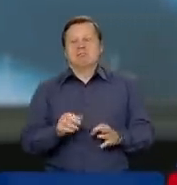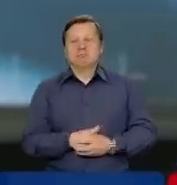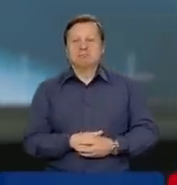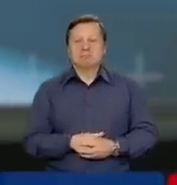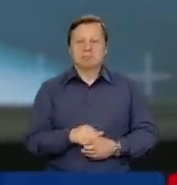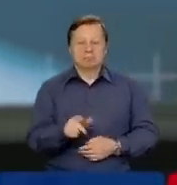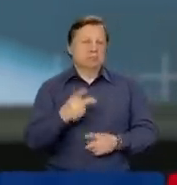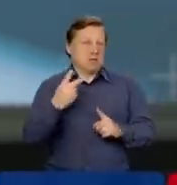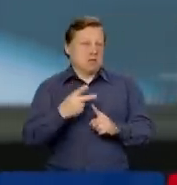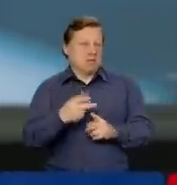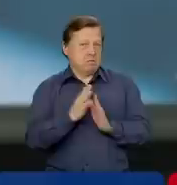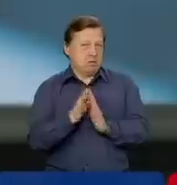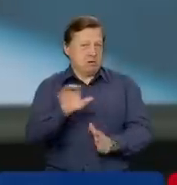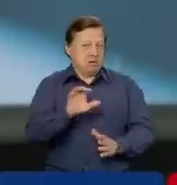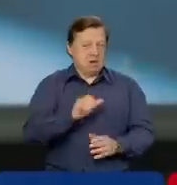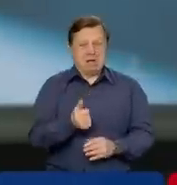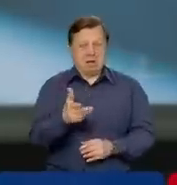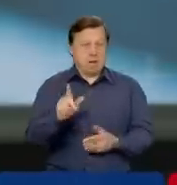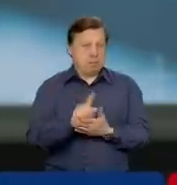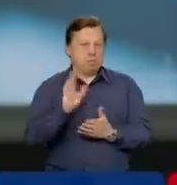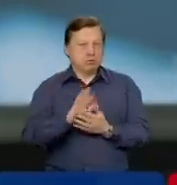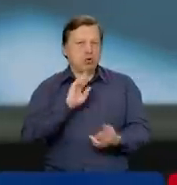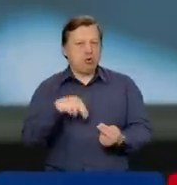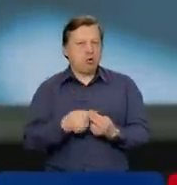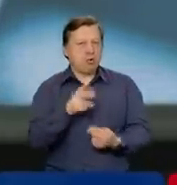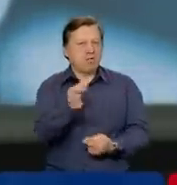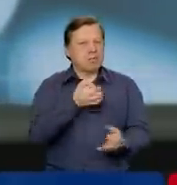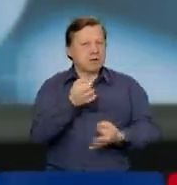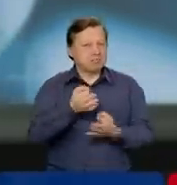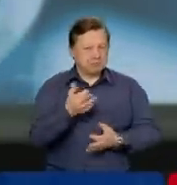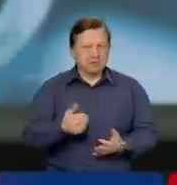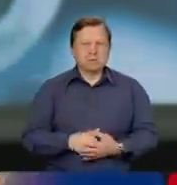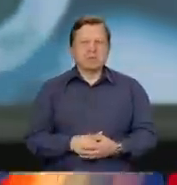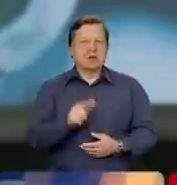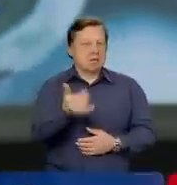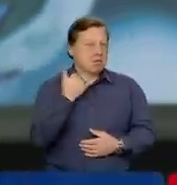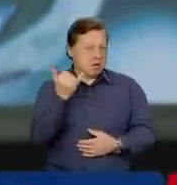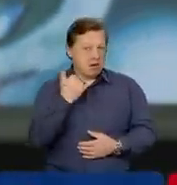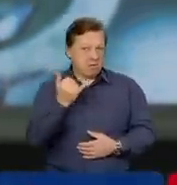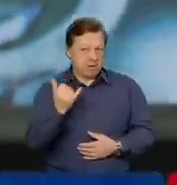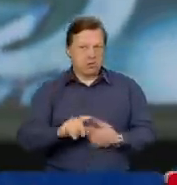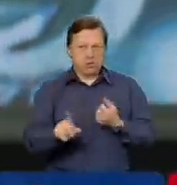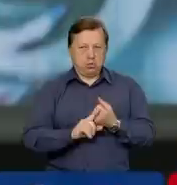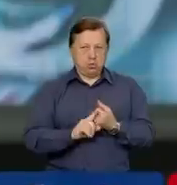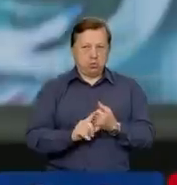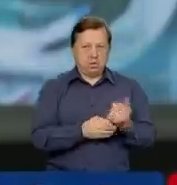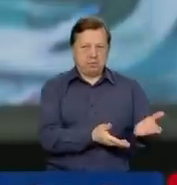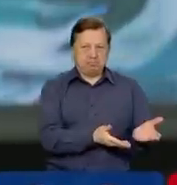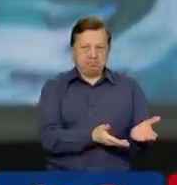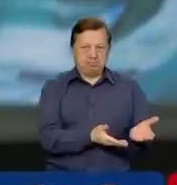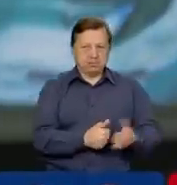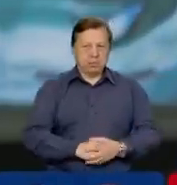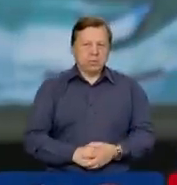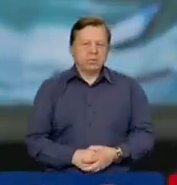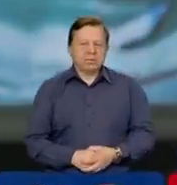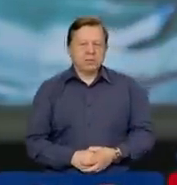na szklany ekran. Na najbliższe minuty to odpowiedzi na Państwa pytania. Te pytania zadajemy drogą telefoniczną. Numer, bardzo prosimy, wyświetla się na ekranie,